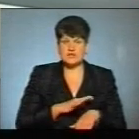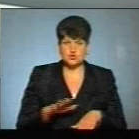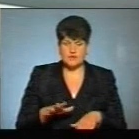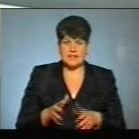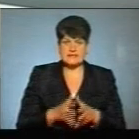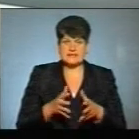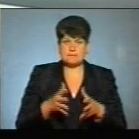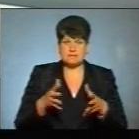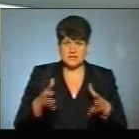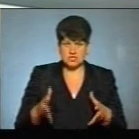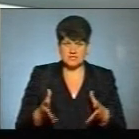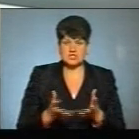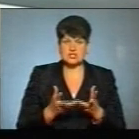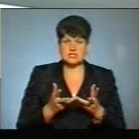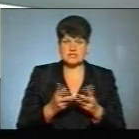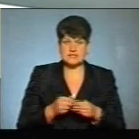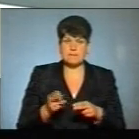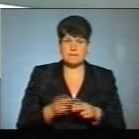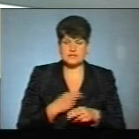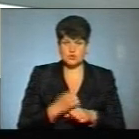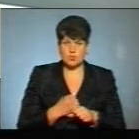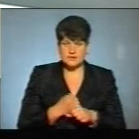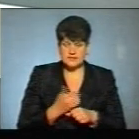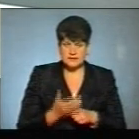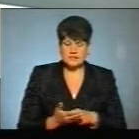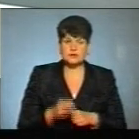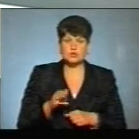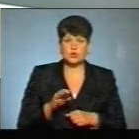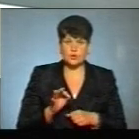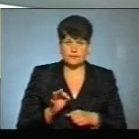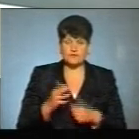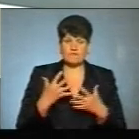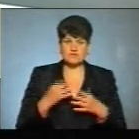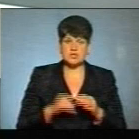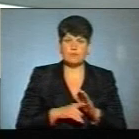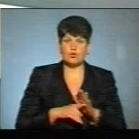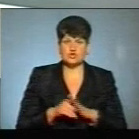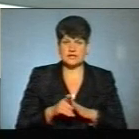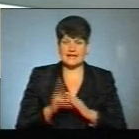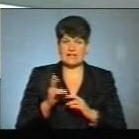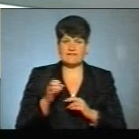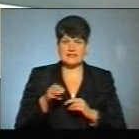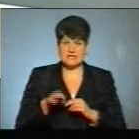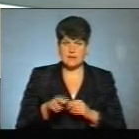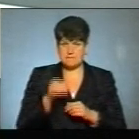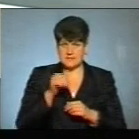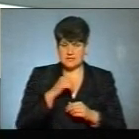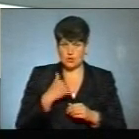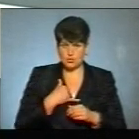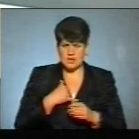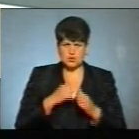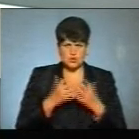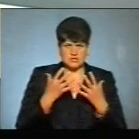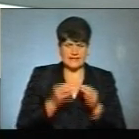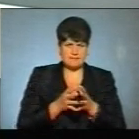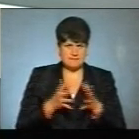збільшення чисельності безробітних, то вже починаючи от з квітня місяця, у нас, по-перше, кожен день